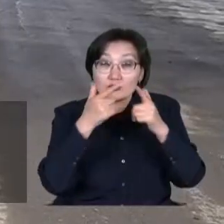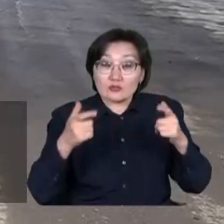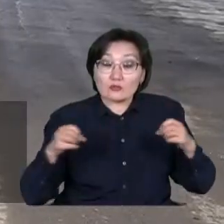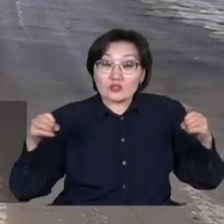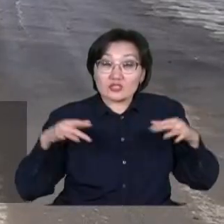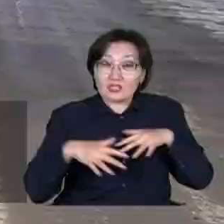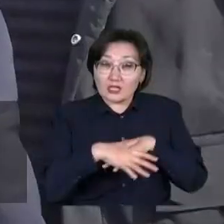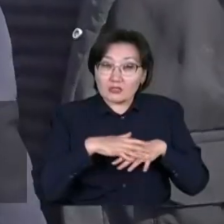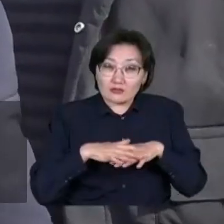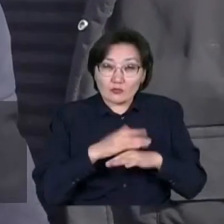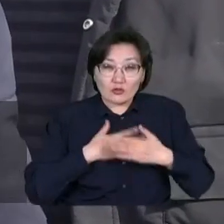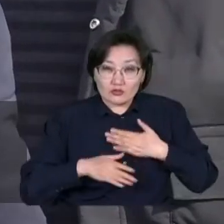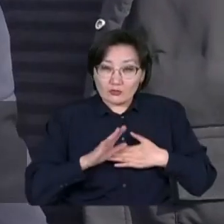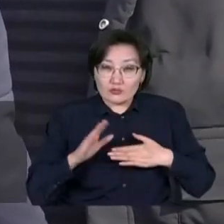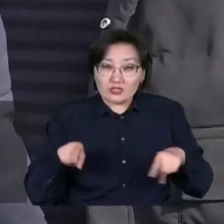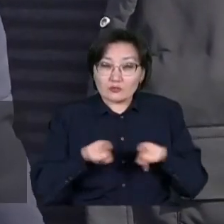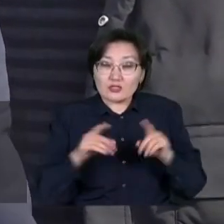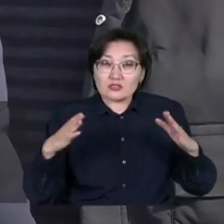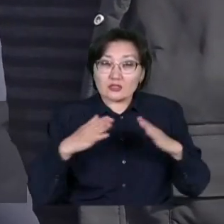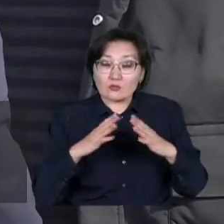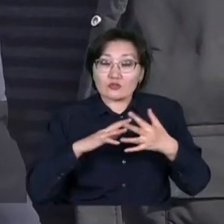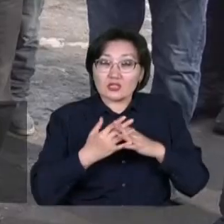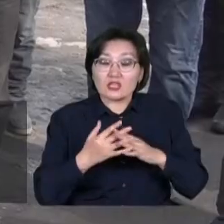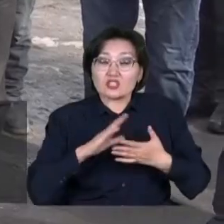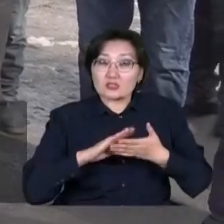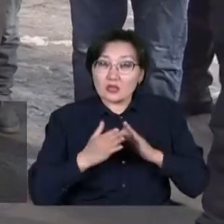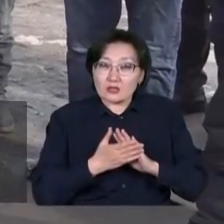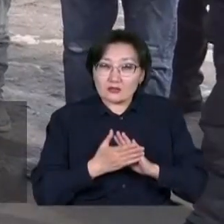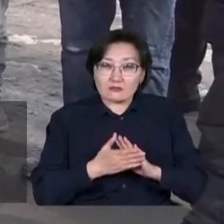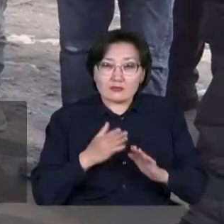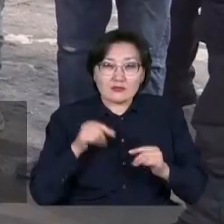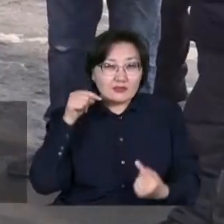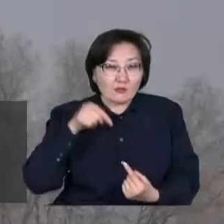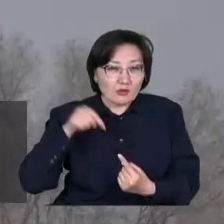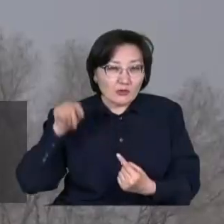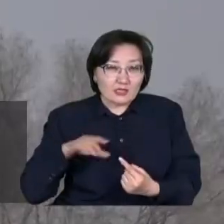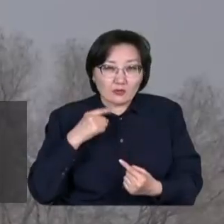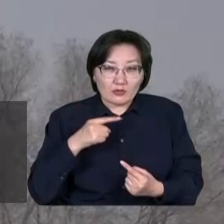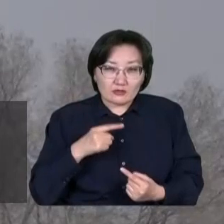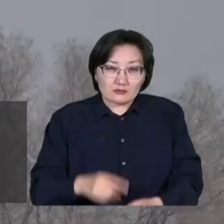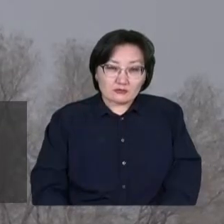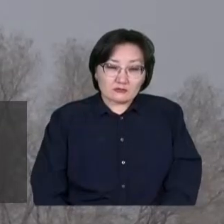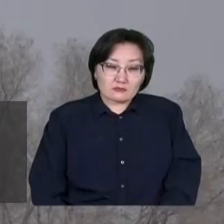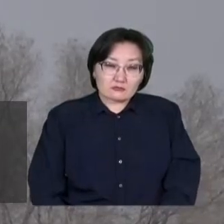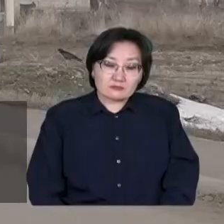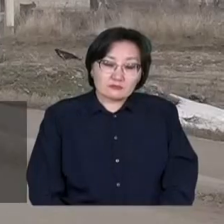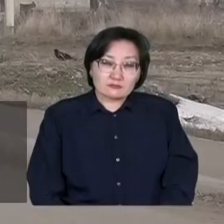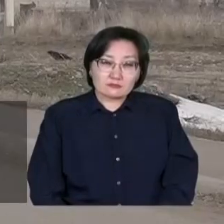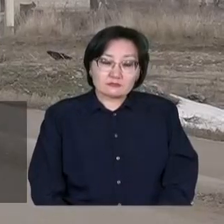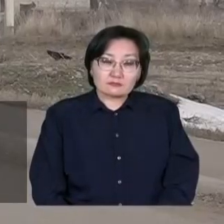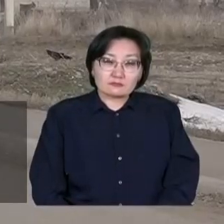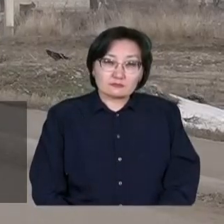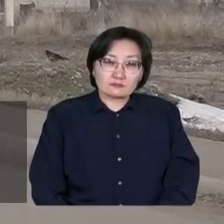көпті аса қуантқан жоқ. Тұрғындар ондай нысан елді мекендегі жағдайға жарамайды деген пікірде. Оразай Нұртайұлы, Ялқынжан Әшімжан,